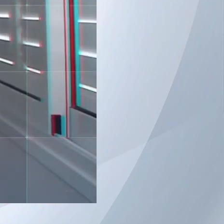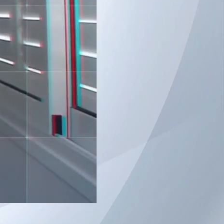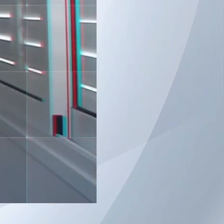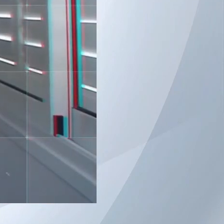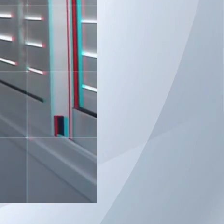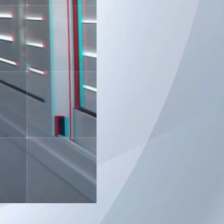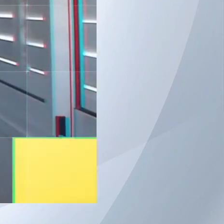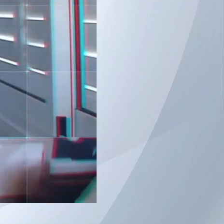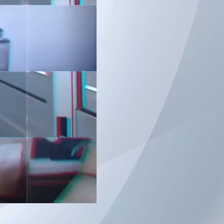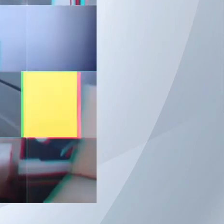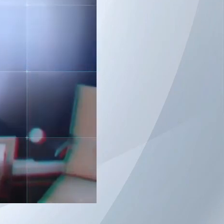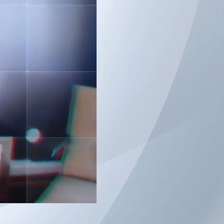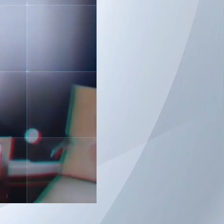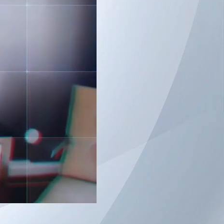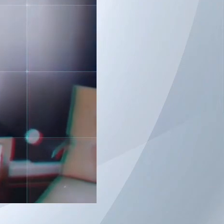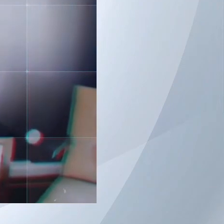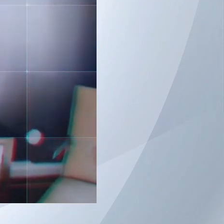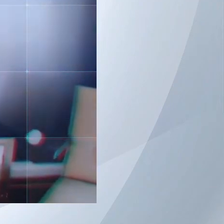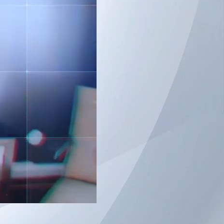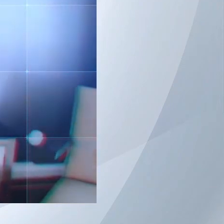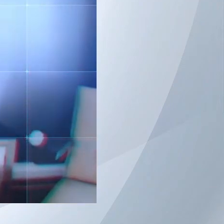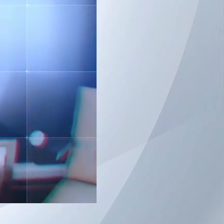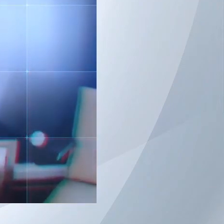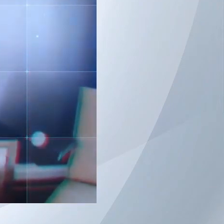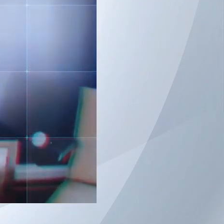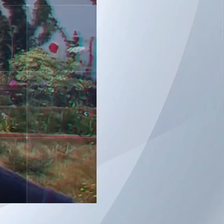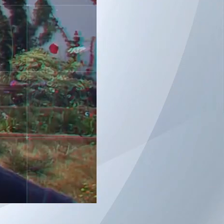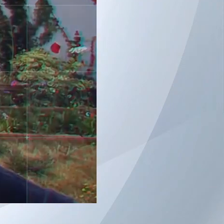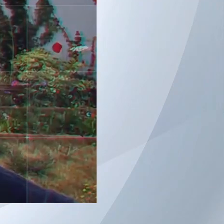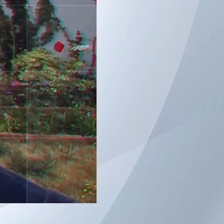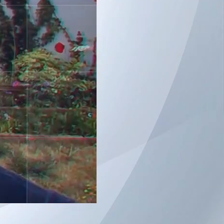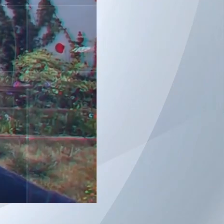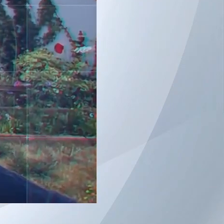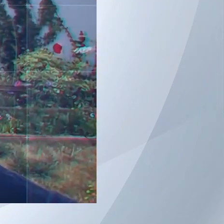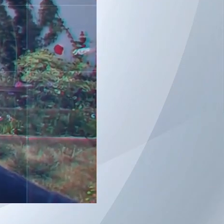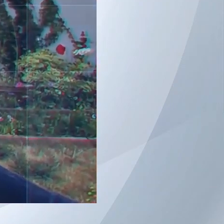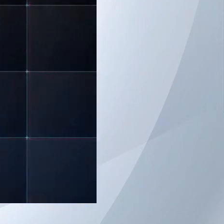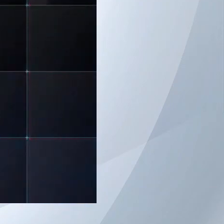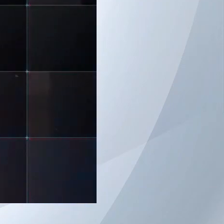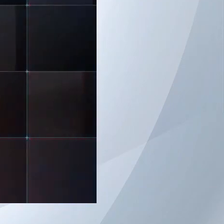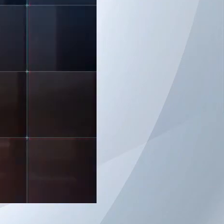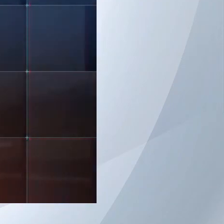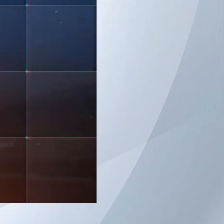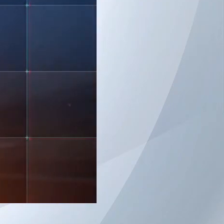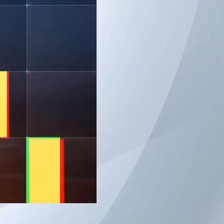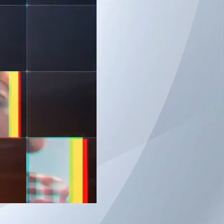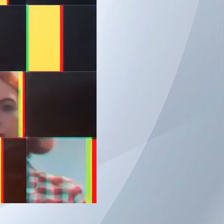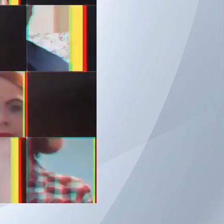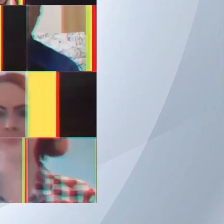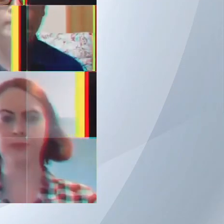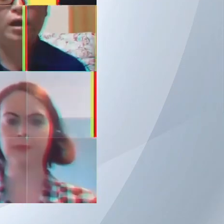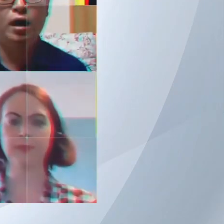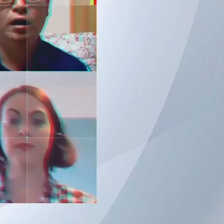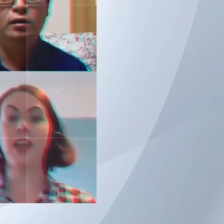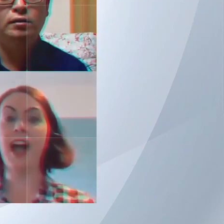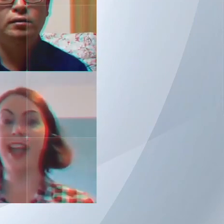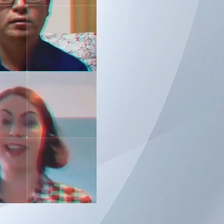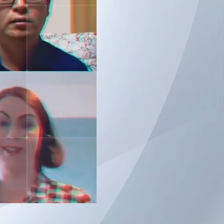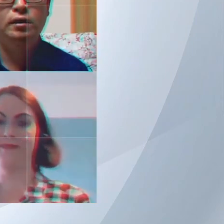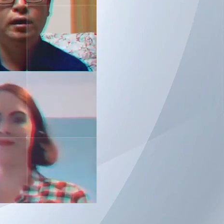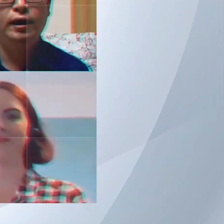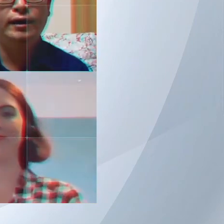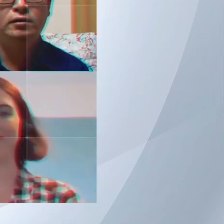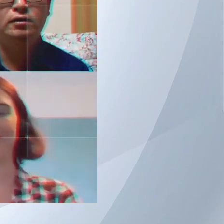שלום, אני ערן ספילר, מישראל. Bonjour, I'm Olivier from Hi, I'm Gilbert Villiers of Gold